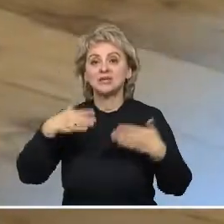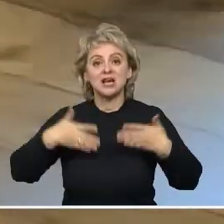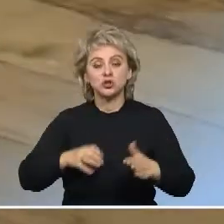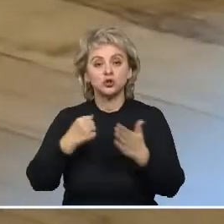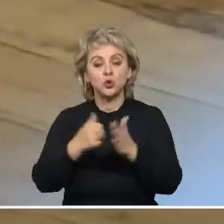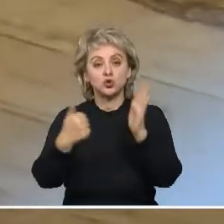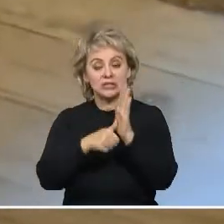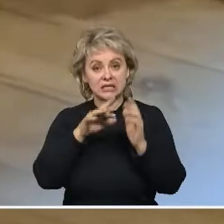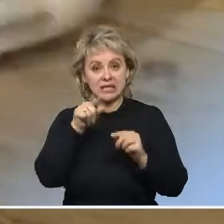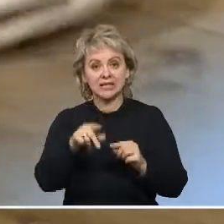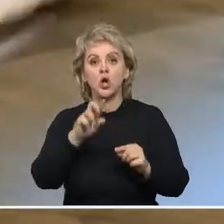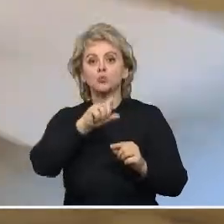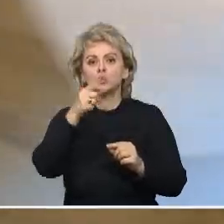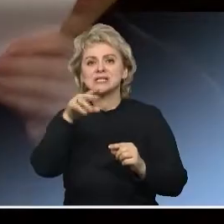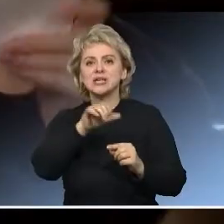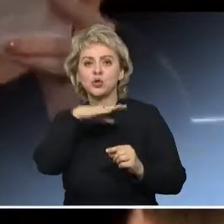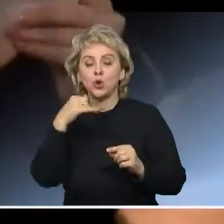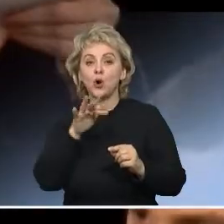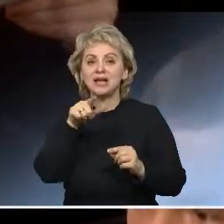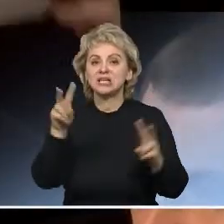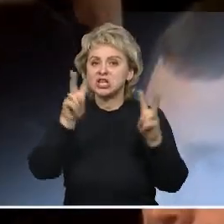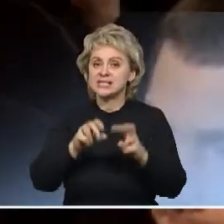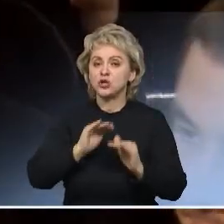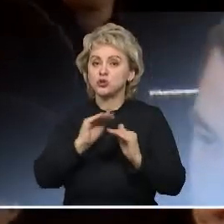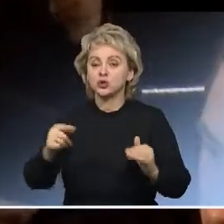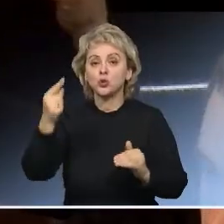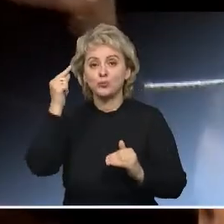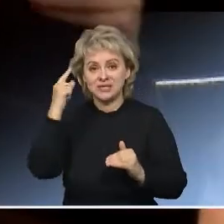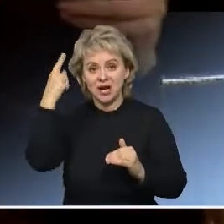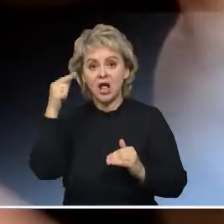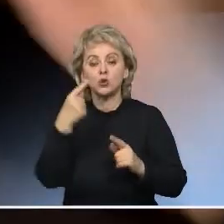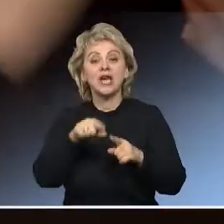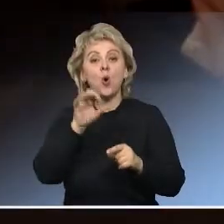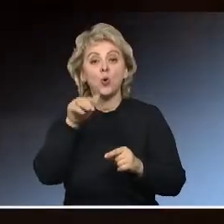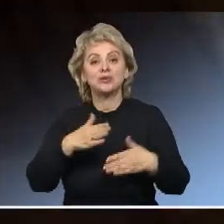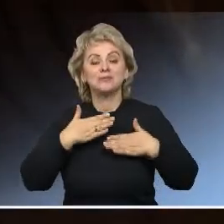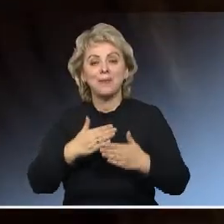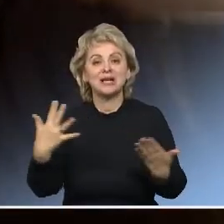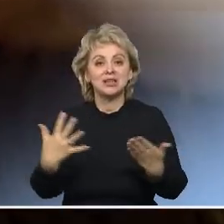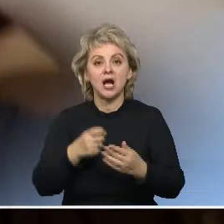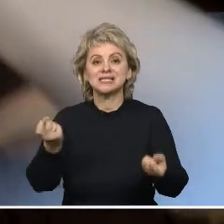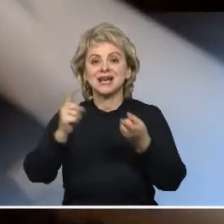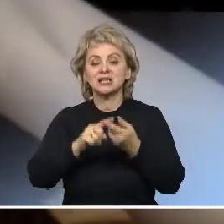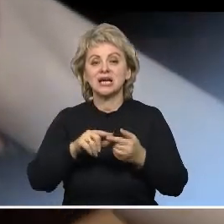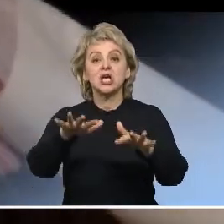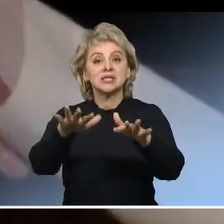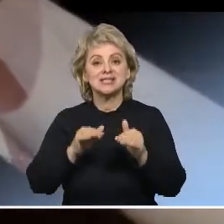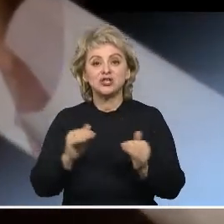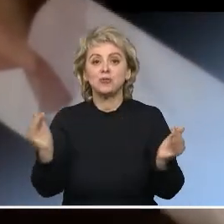рождения до 6 лет. Будзетти уже много лет исследует детскую психологию, и этот опыт помогает находить контакт